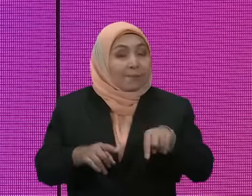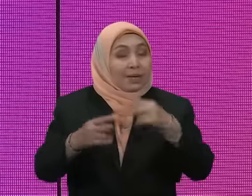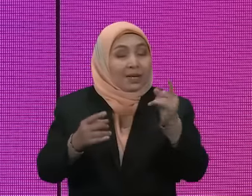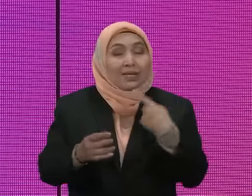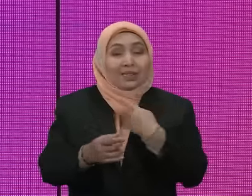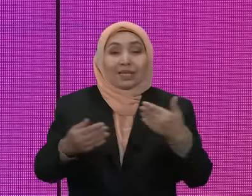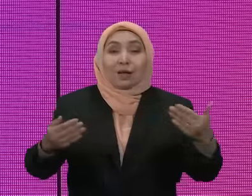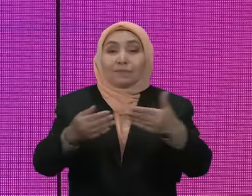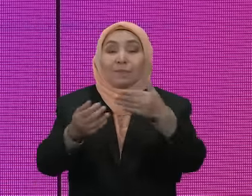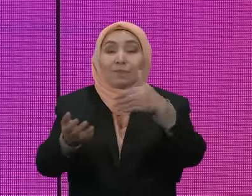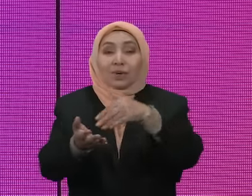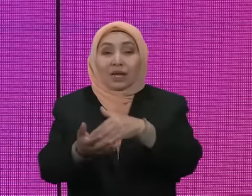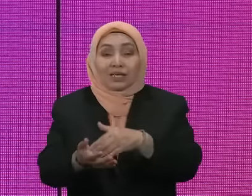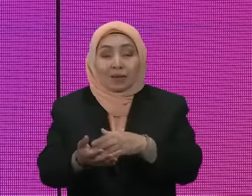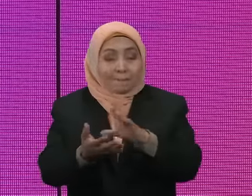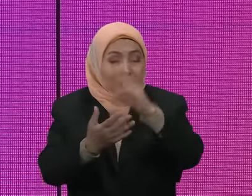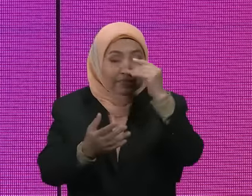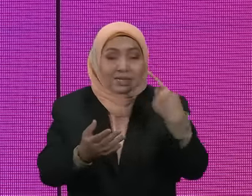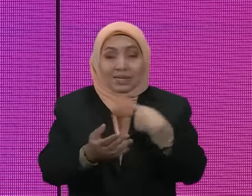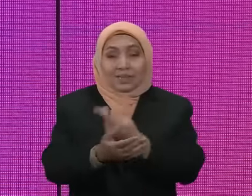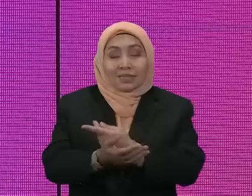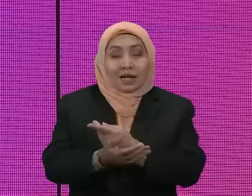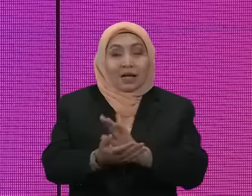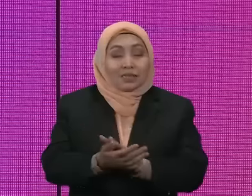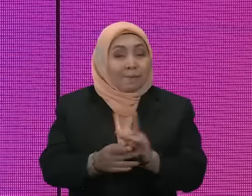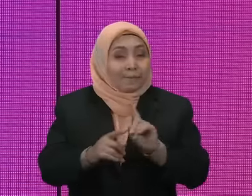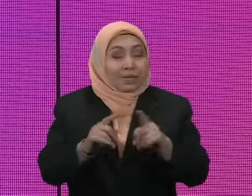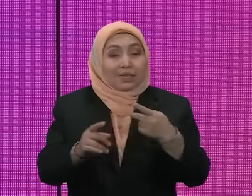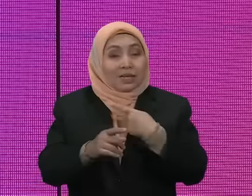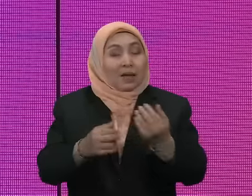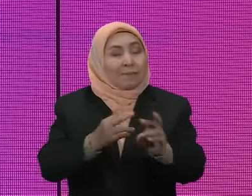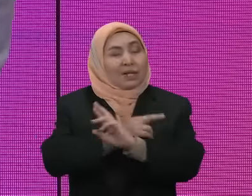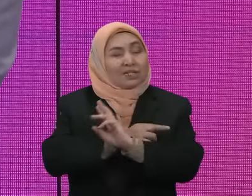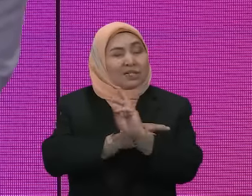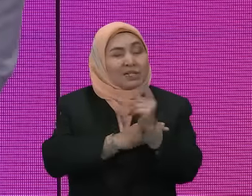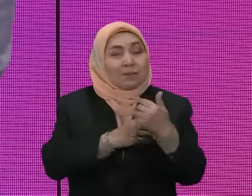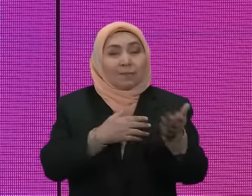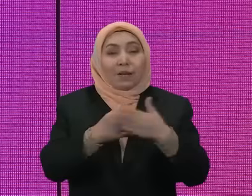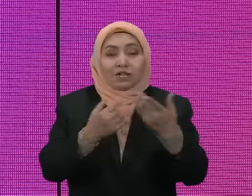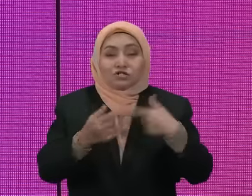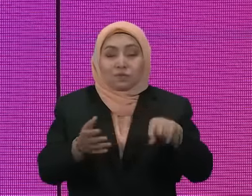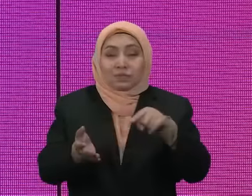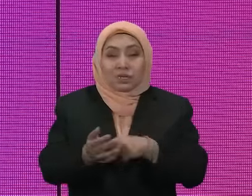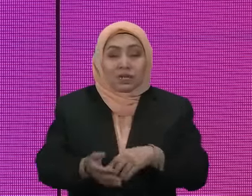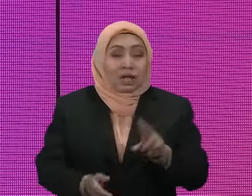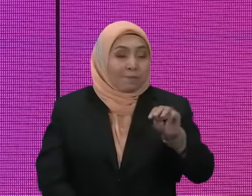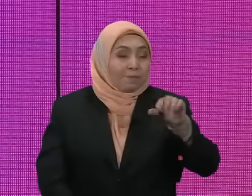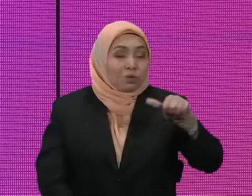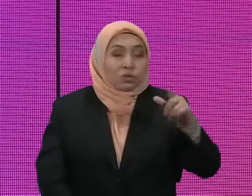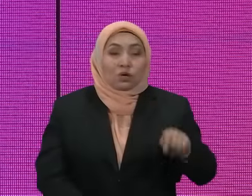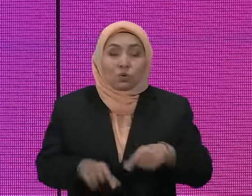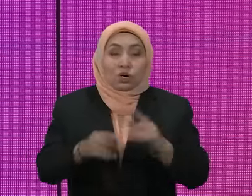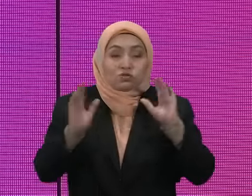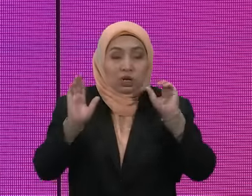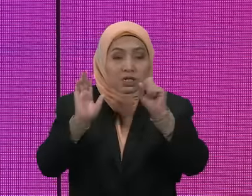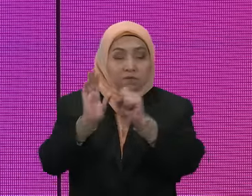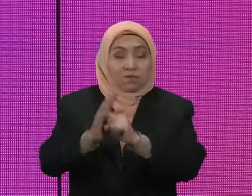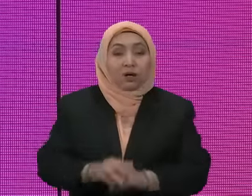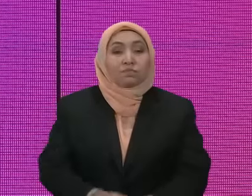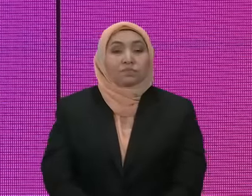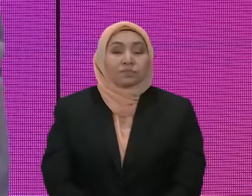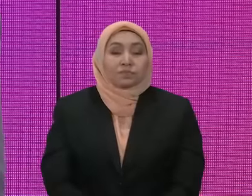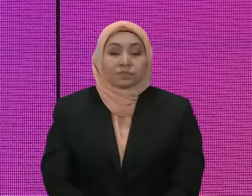lagi pelajaran kita, pengajian kita. Namun kita nak berehat sekejap, kembali selepas ini. My Quran Time, Quran Solat Infaq,